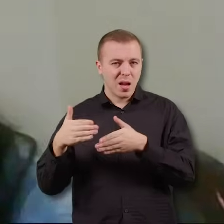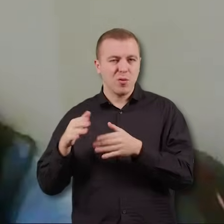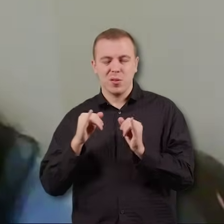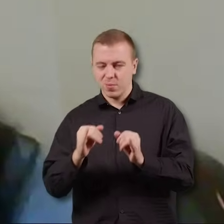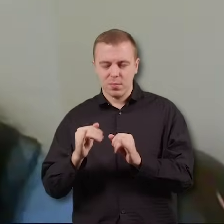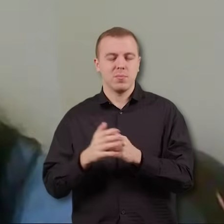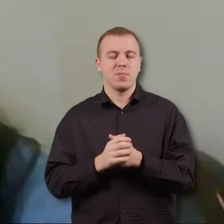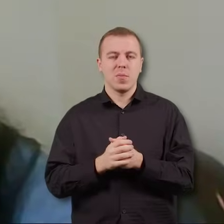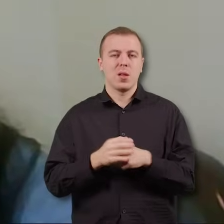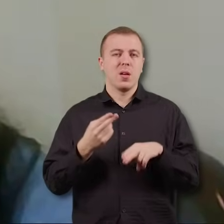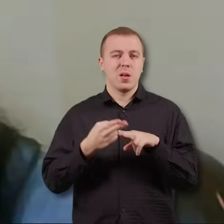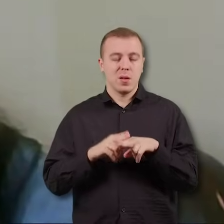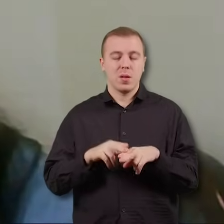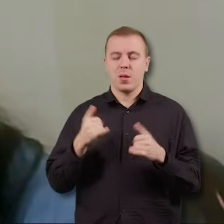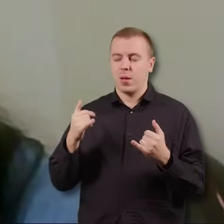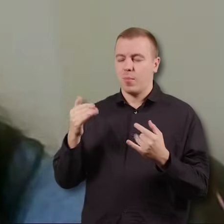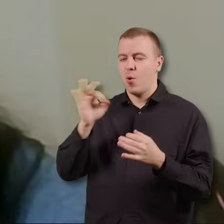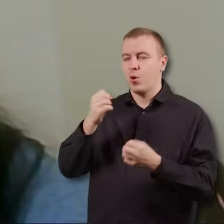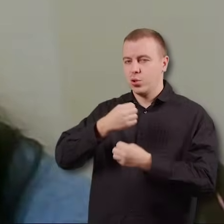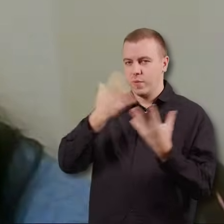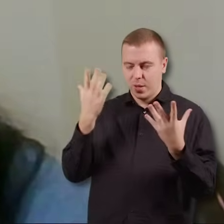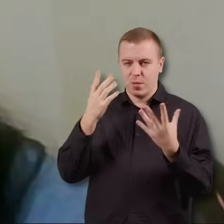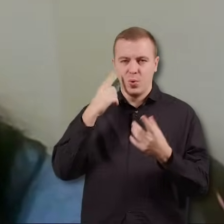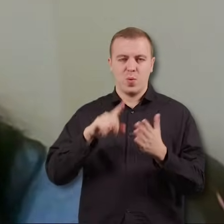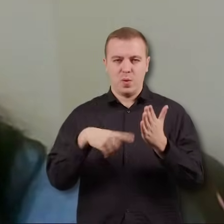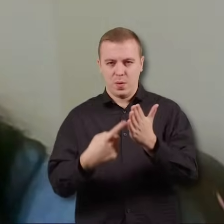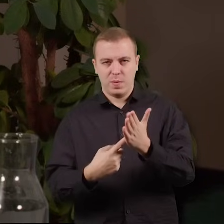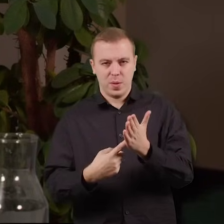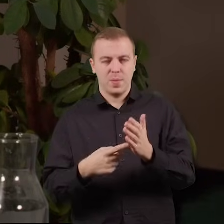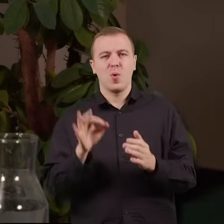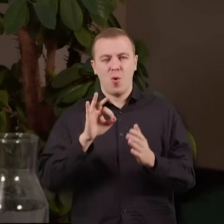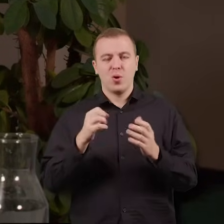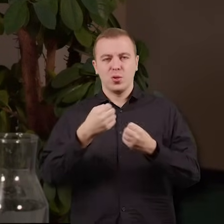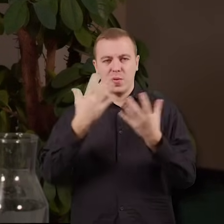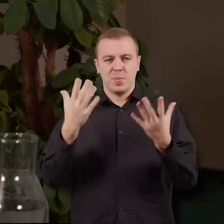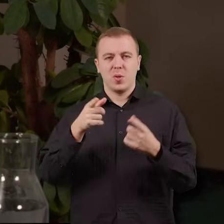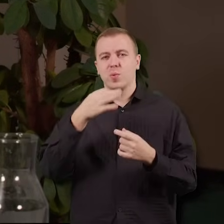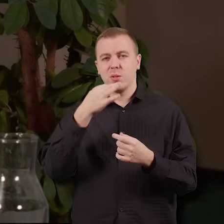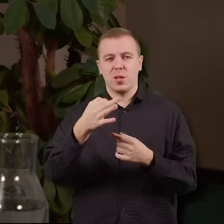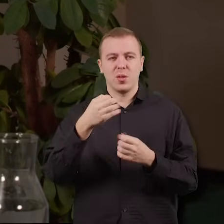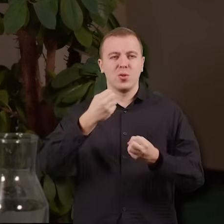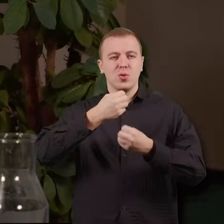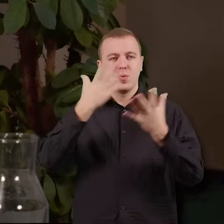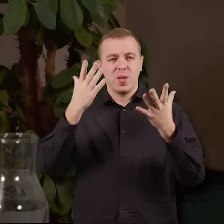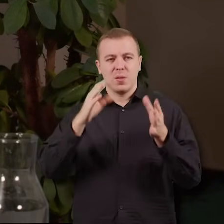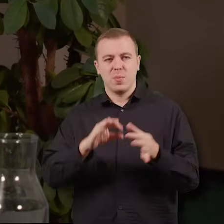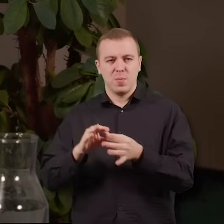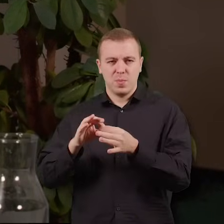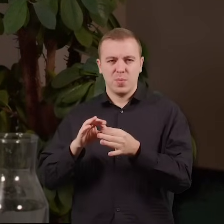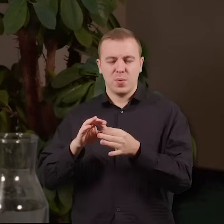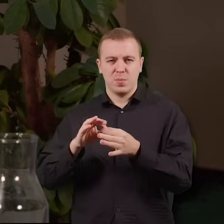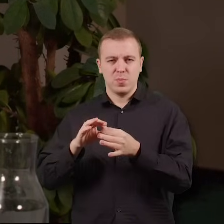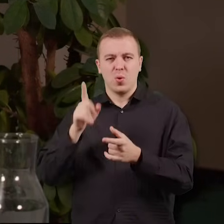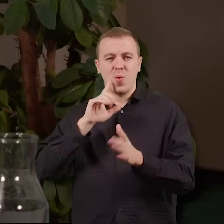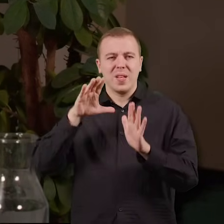tikrai pritariu, aš manau, kad šitas klausimas. Dėl švietimo, dar noriu jums užduoti klausimą dėl švietimo, kadangi sakėt, kad su švietimu kažkaip arčiau švietimo